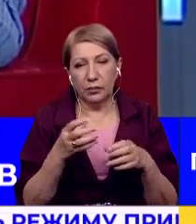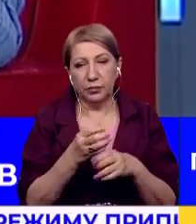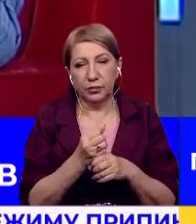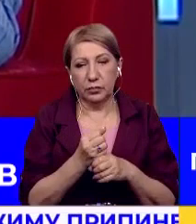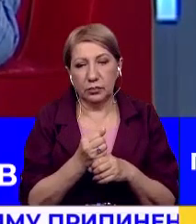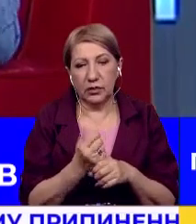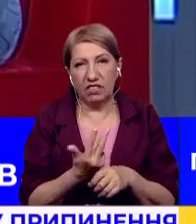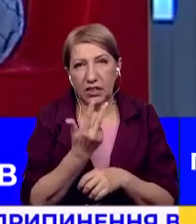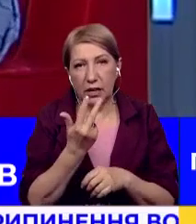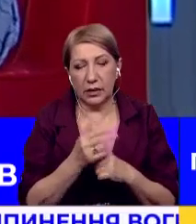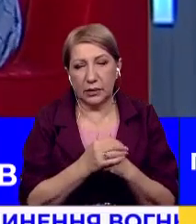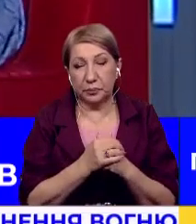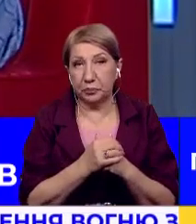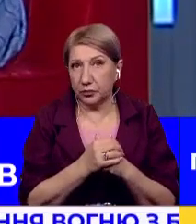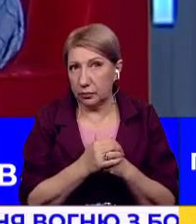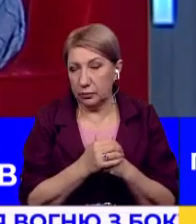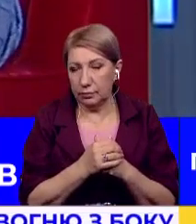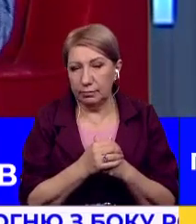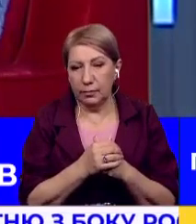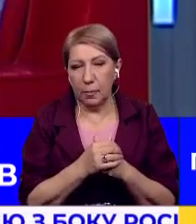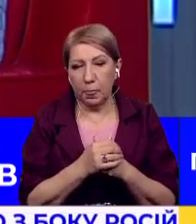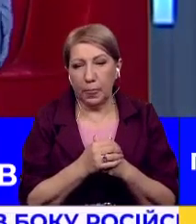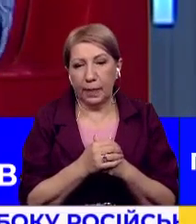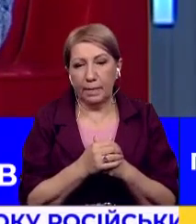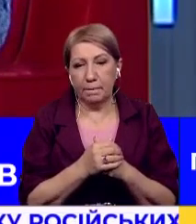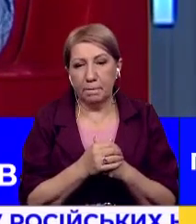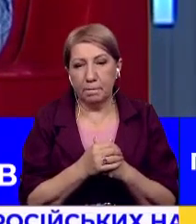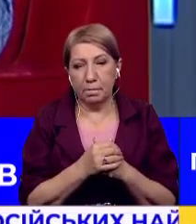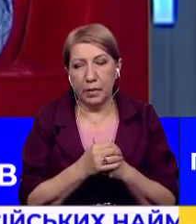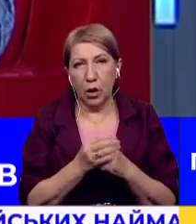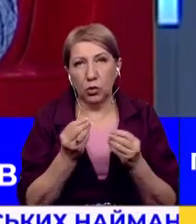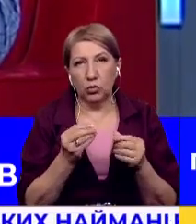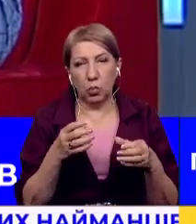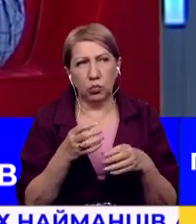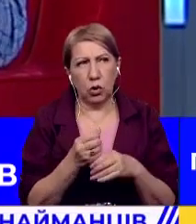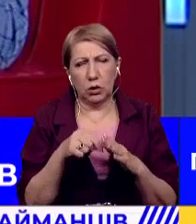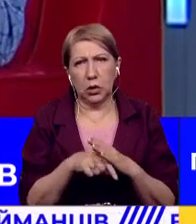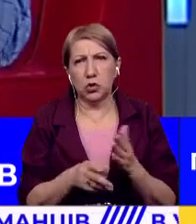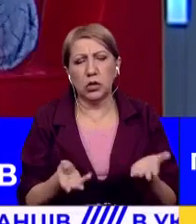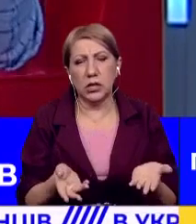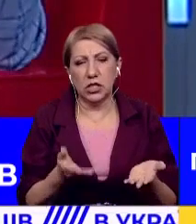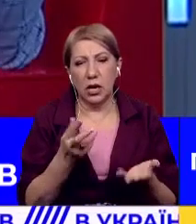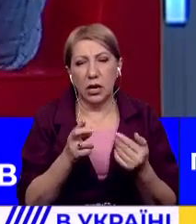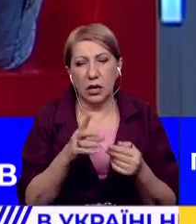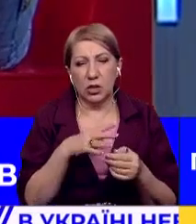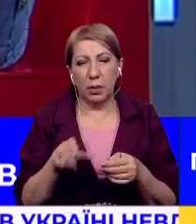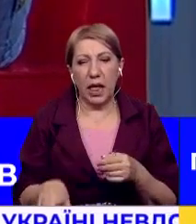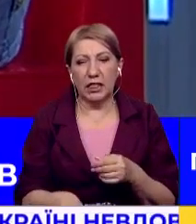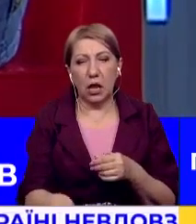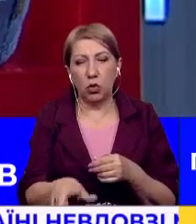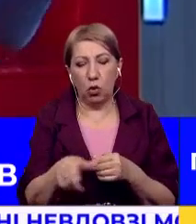скоротили майже втричі. Тепер дивіться, що означає, що суму скоротили. Якщо б це було на